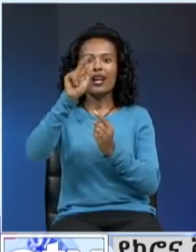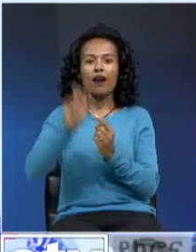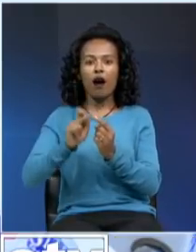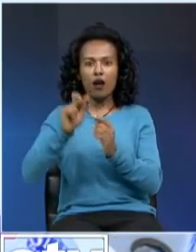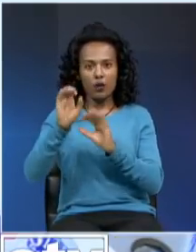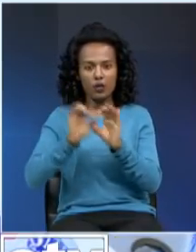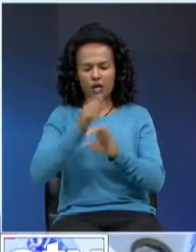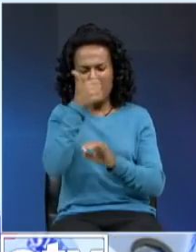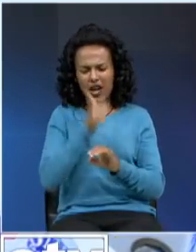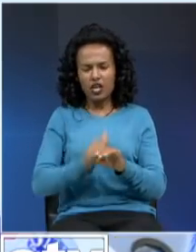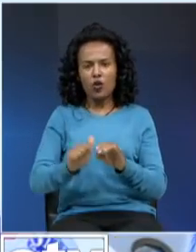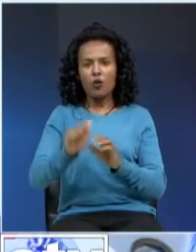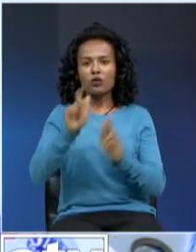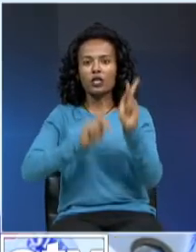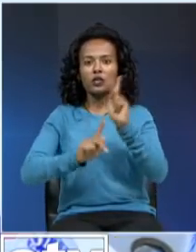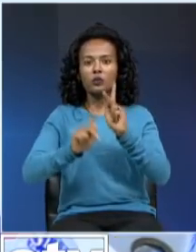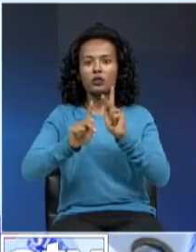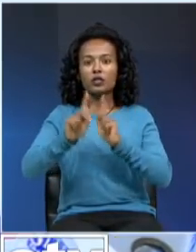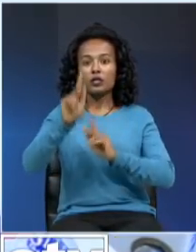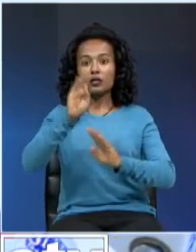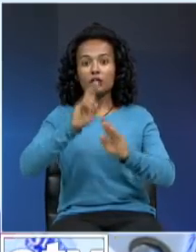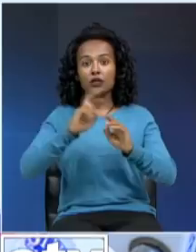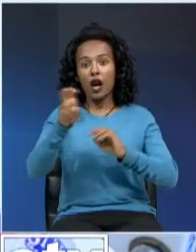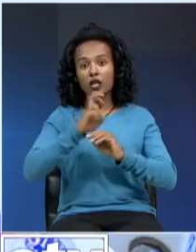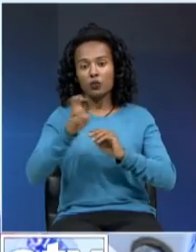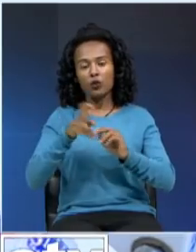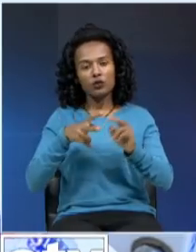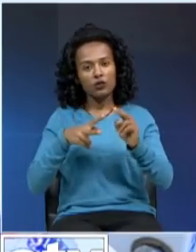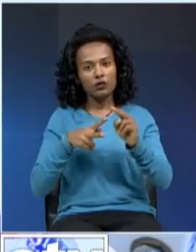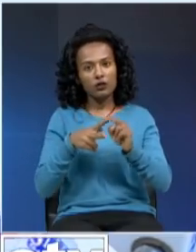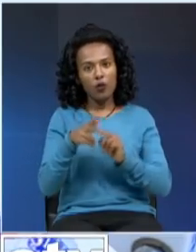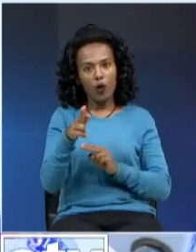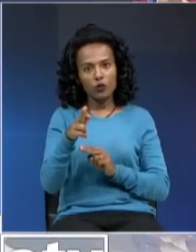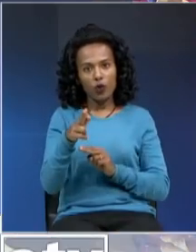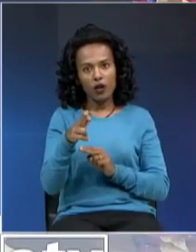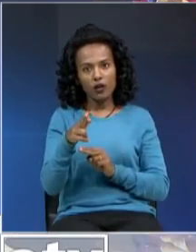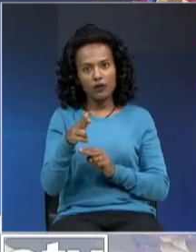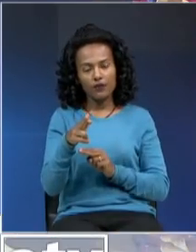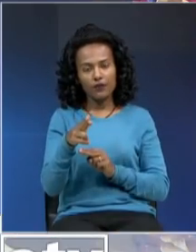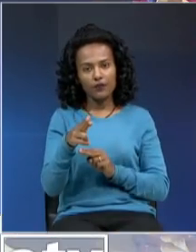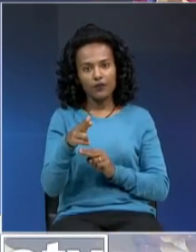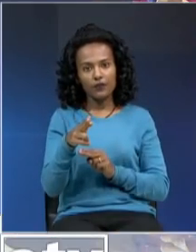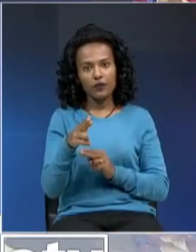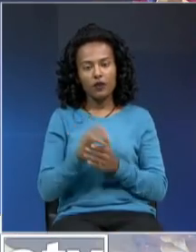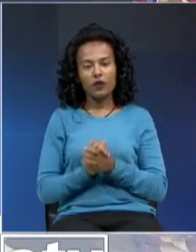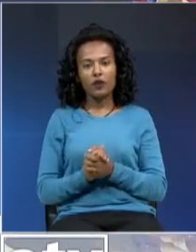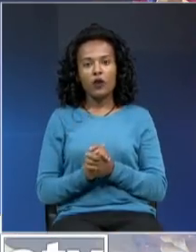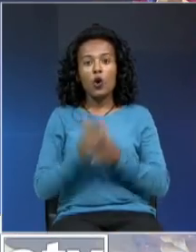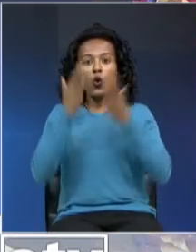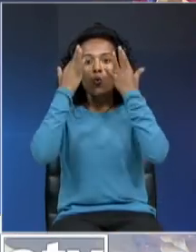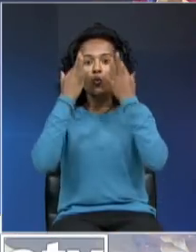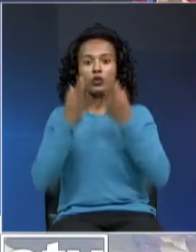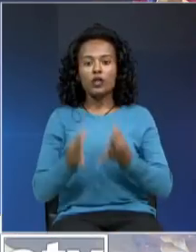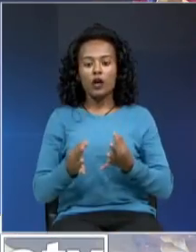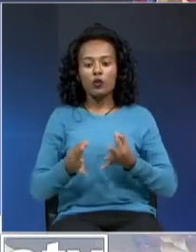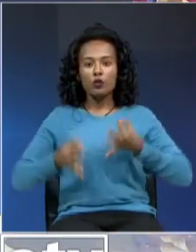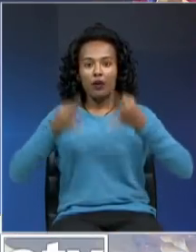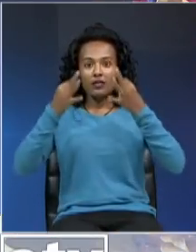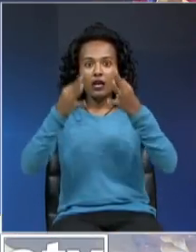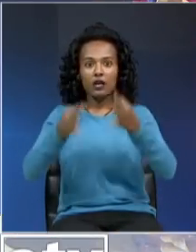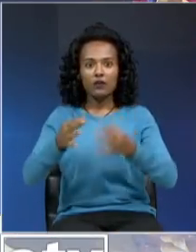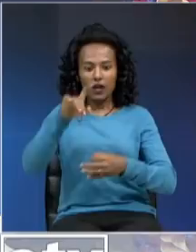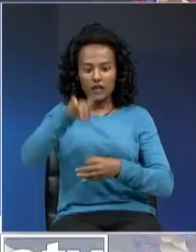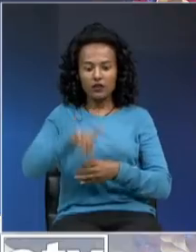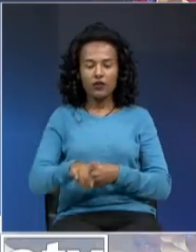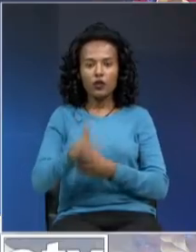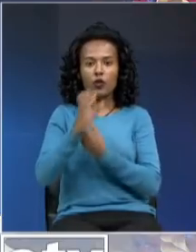ማንኛውም የህዝብ ትራንስፖርት ስምሪት ላልተወሰነ ጊዜ ተቋረጠ ይሆናል። ውሳኔውን ማሳለፍ ያስፈልገው